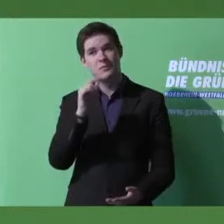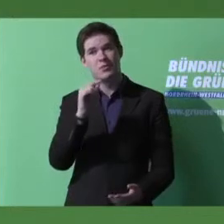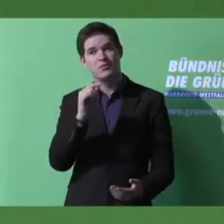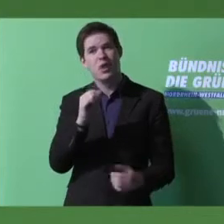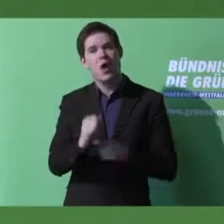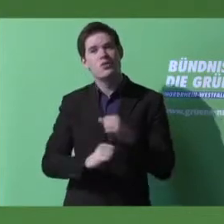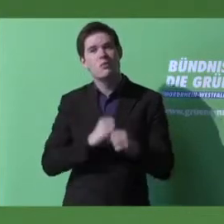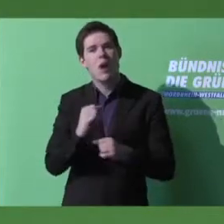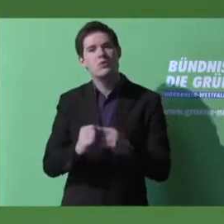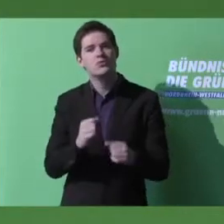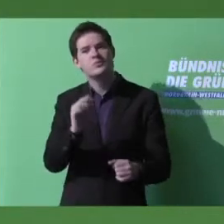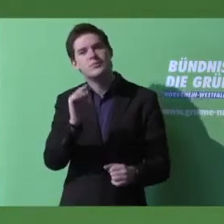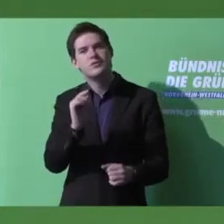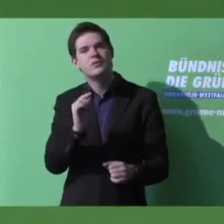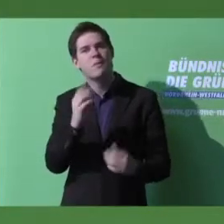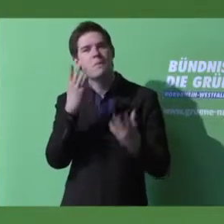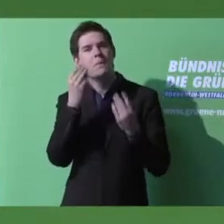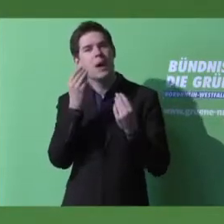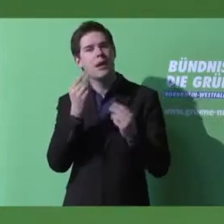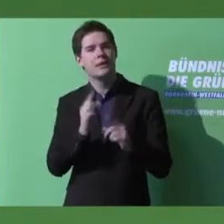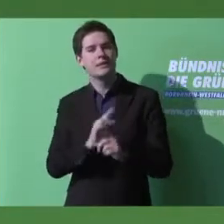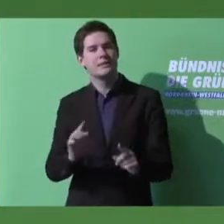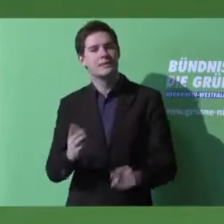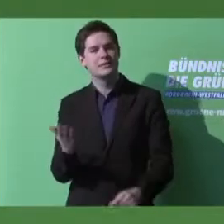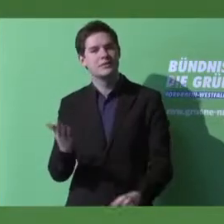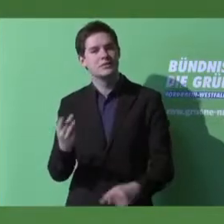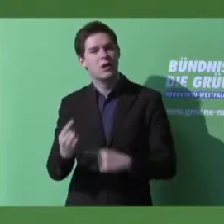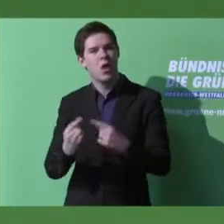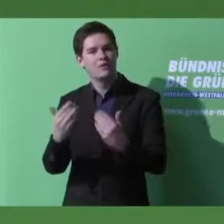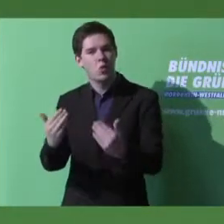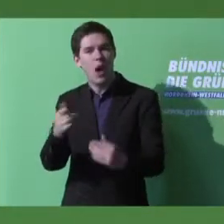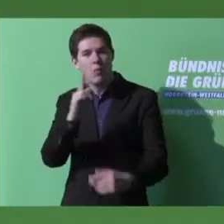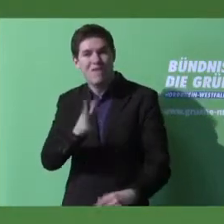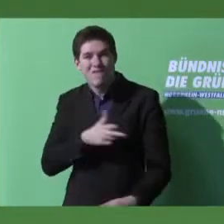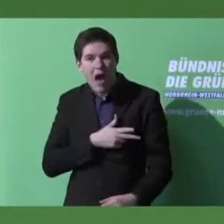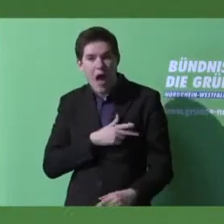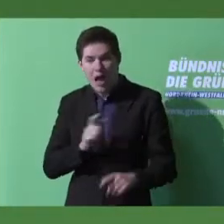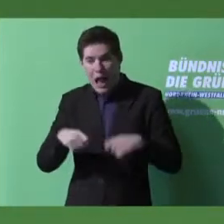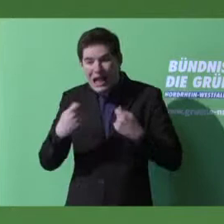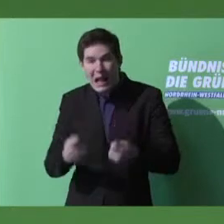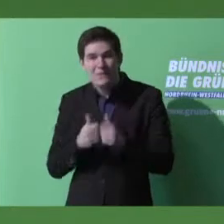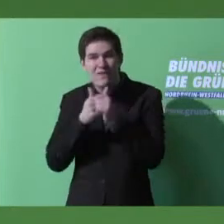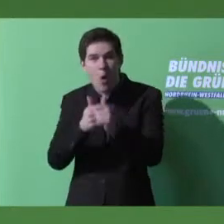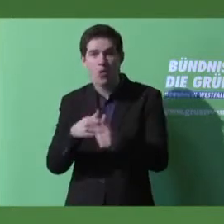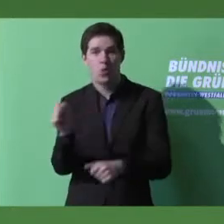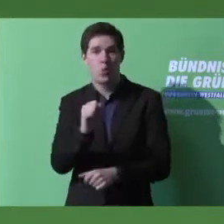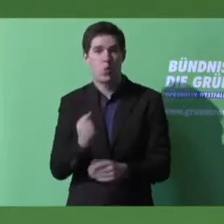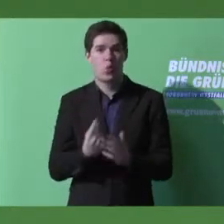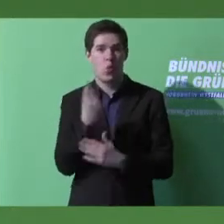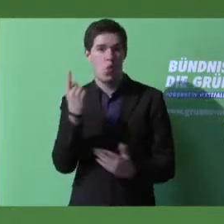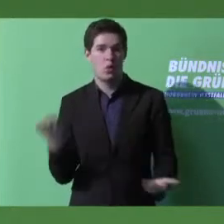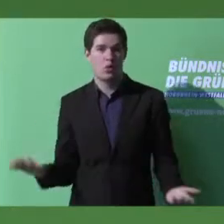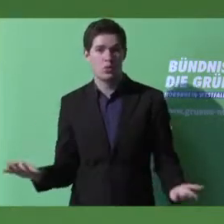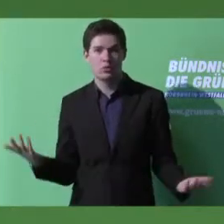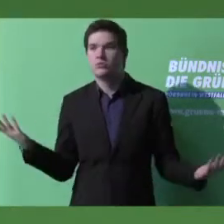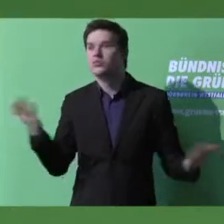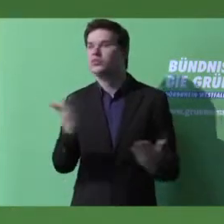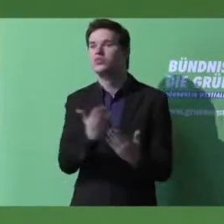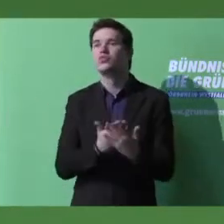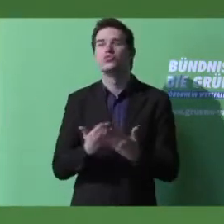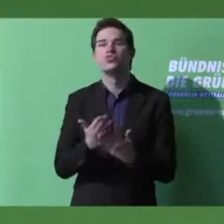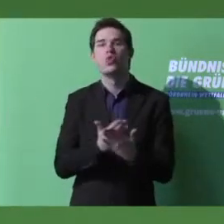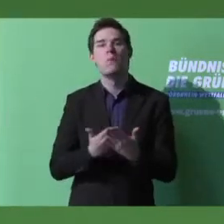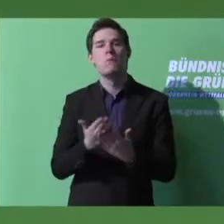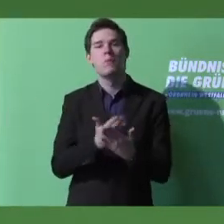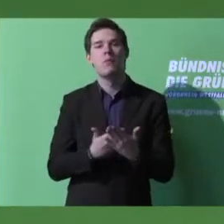unbemerkt, aber mit gravierenden Folgen versehen sind. Schauen wir uns doch mal das